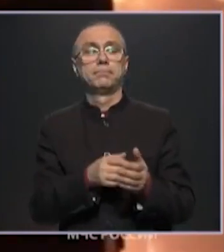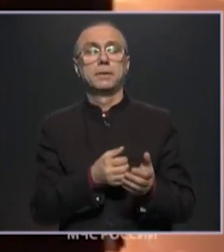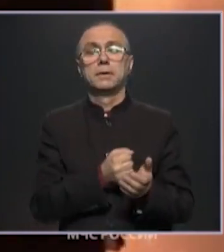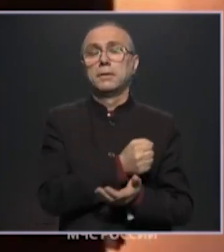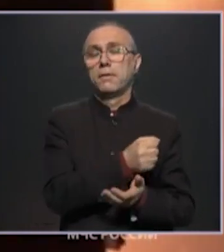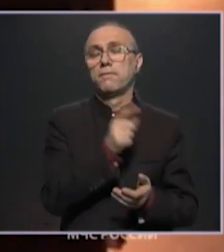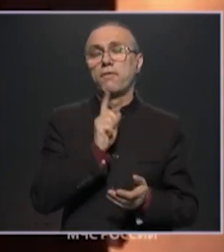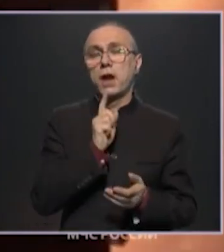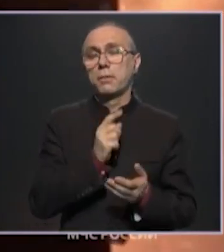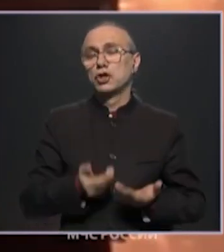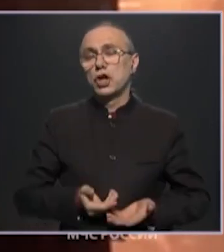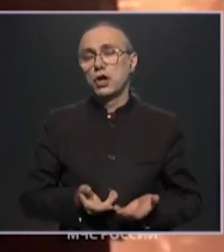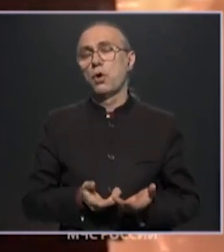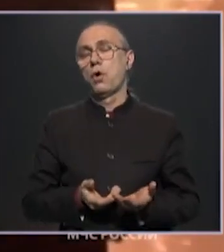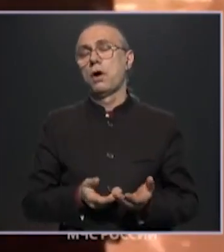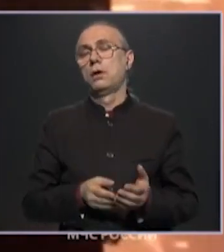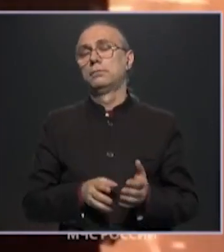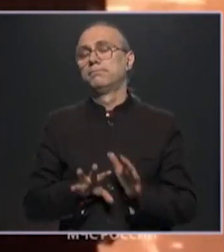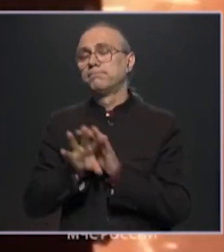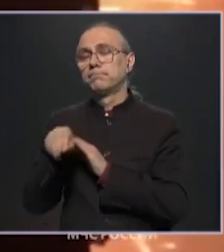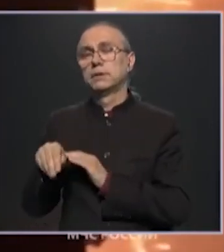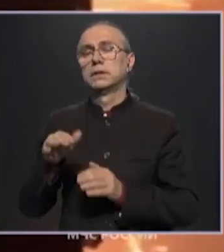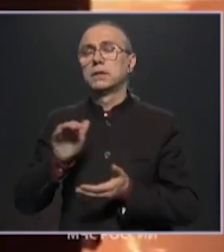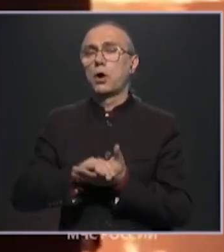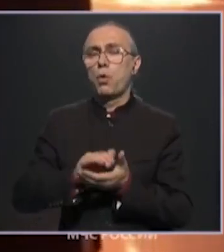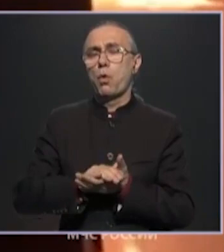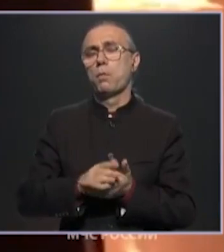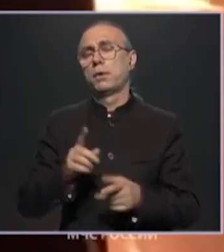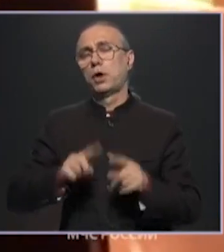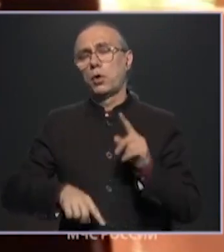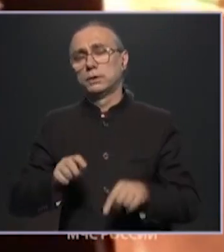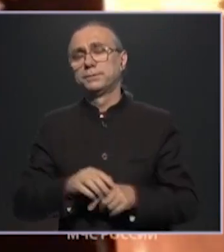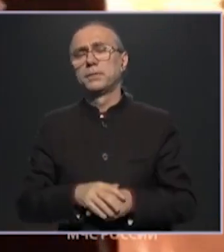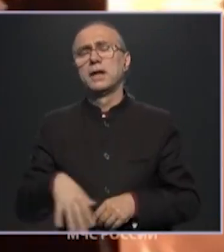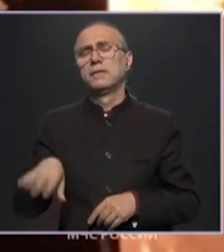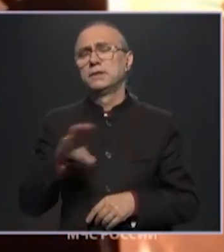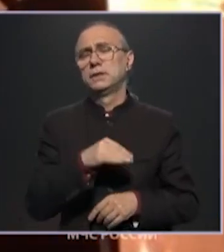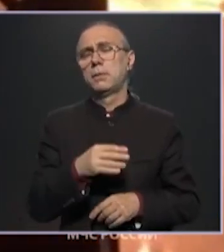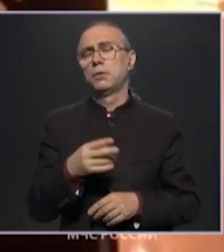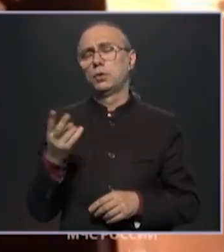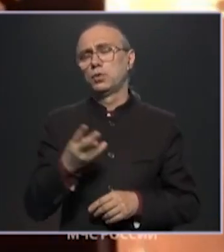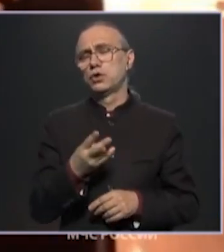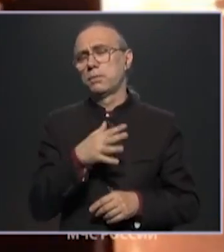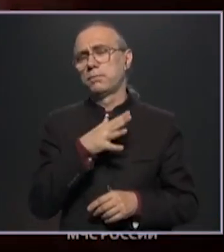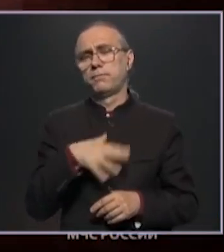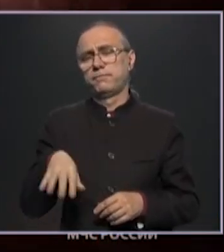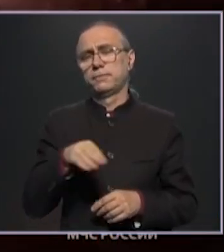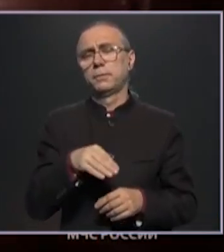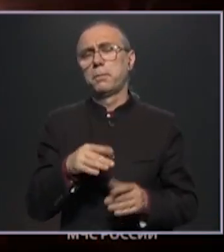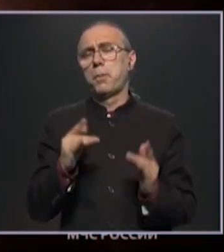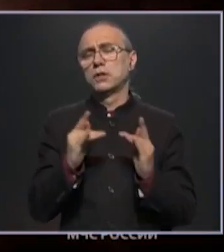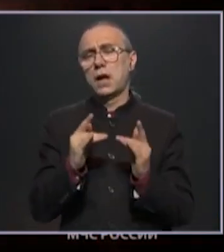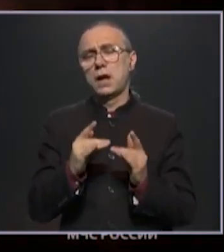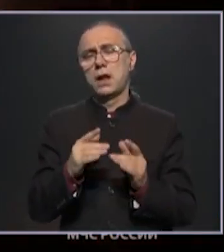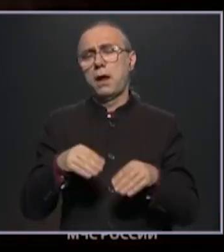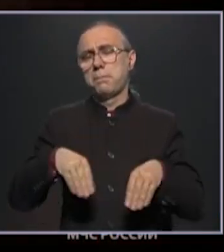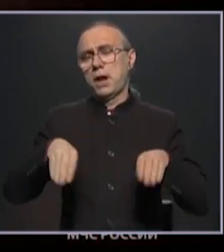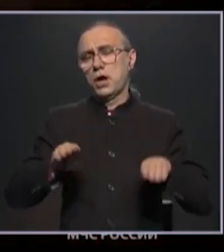родственников, и почти всем сейчас необходимо постельное белье. Также